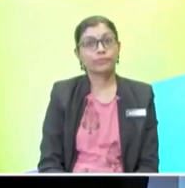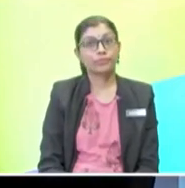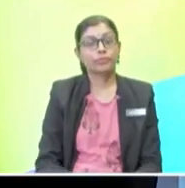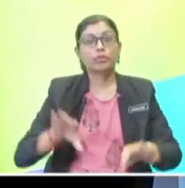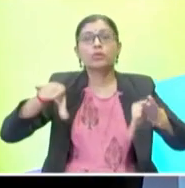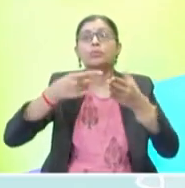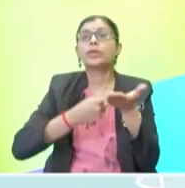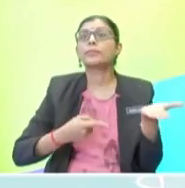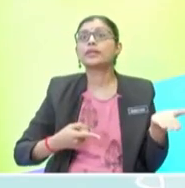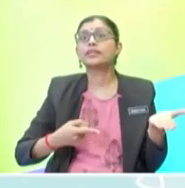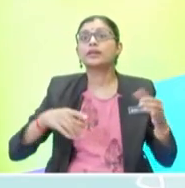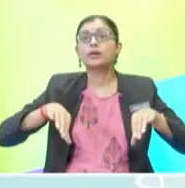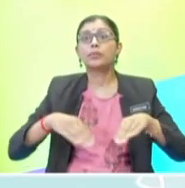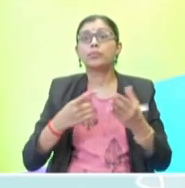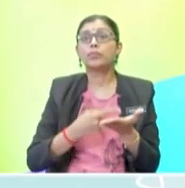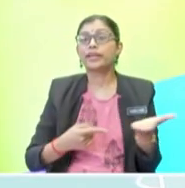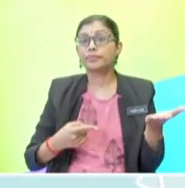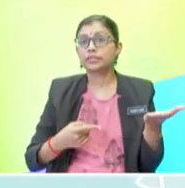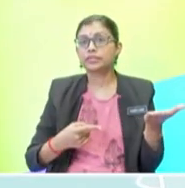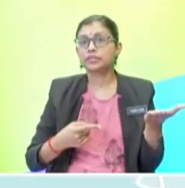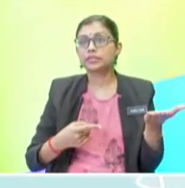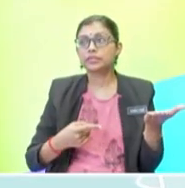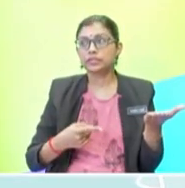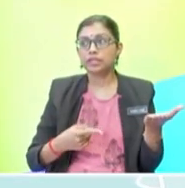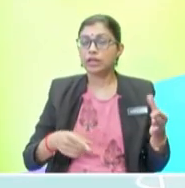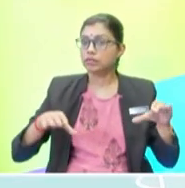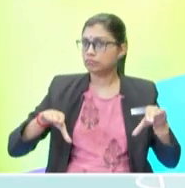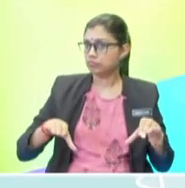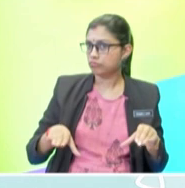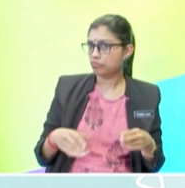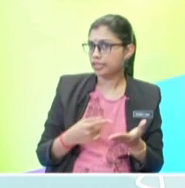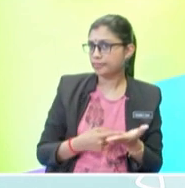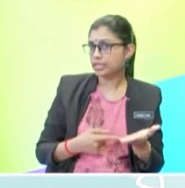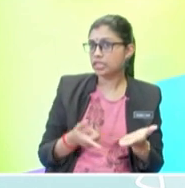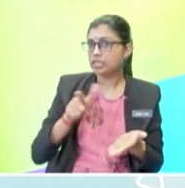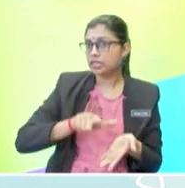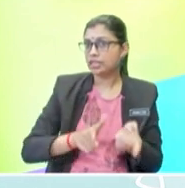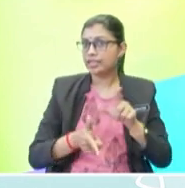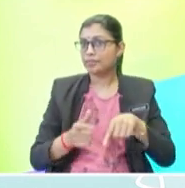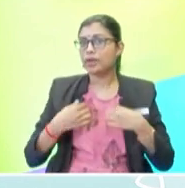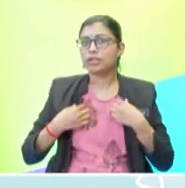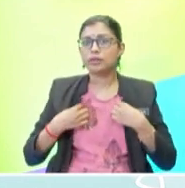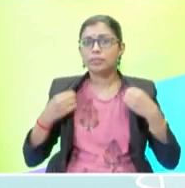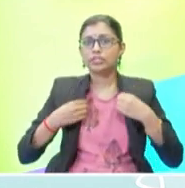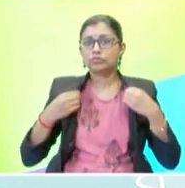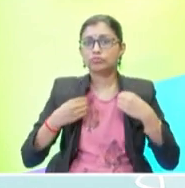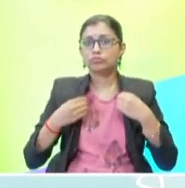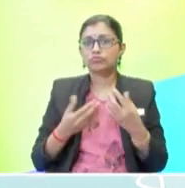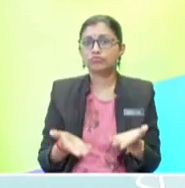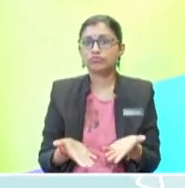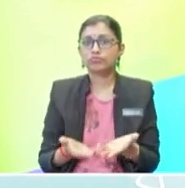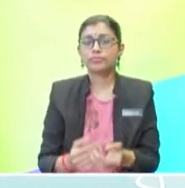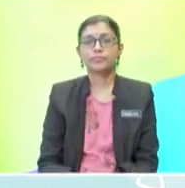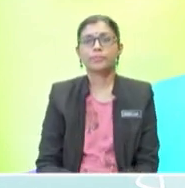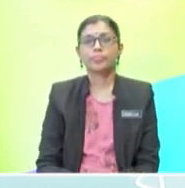Gambar apa tu, cikgu? Ada seorang anak ni, dia melipatkan baju kat rumah. Kalau kita kat rumah